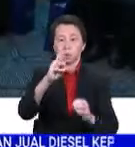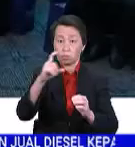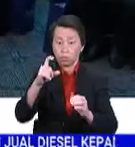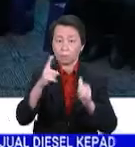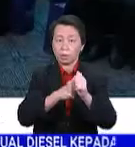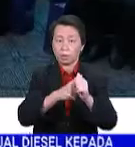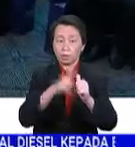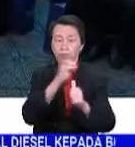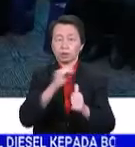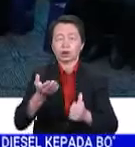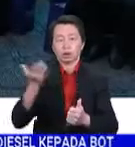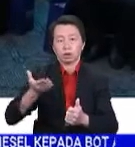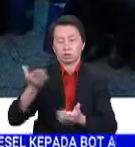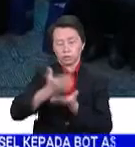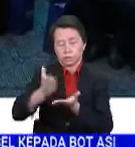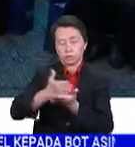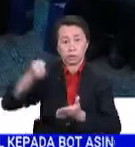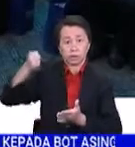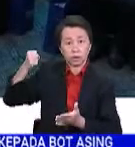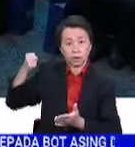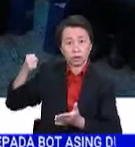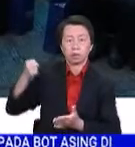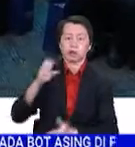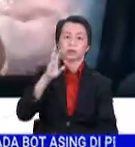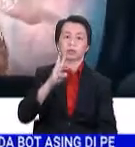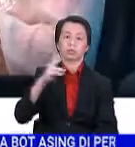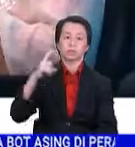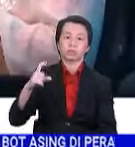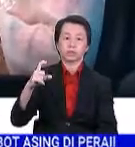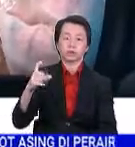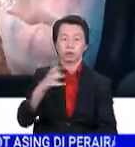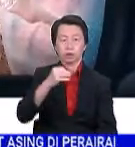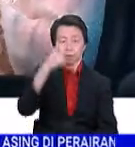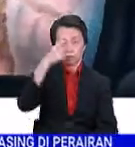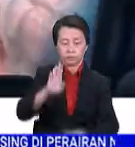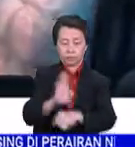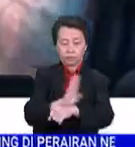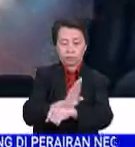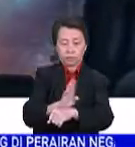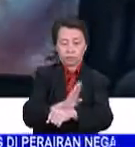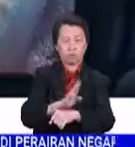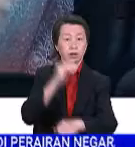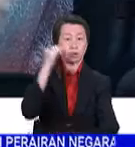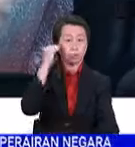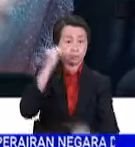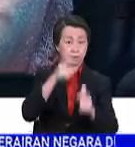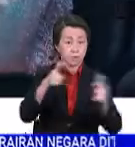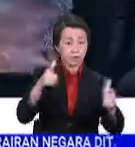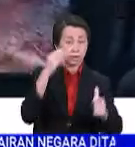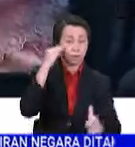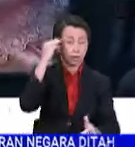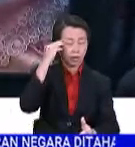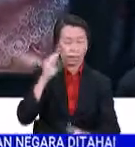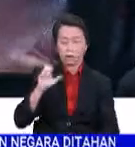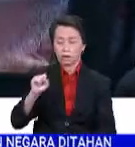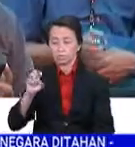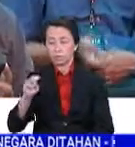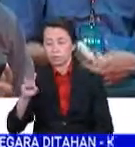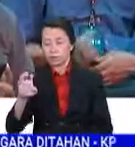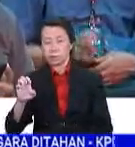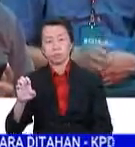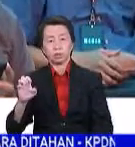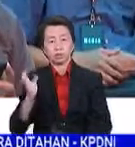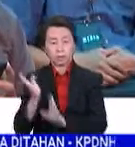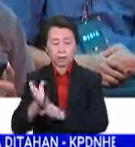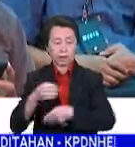beserta kemudahan moratorium sehingga enam bulan mereka bagi penjagaan yang lebih matang SNI bangsa akan menawarkan pinjaman